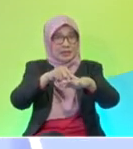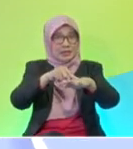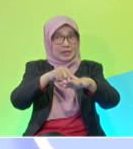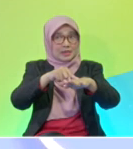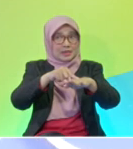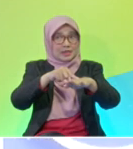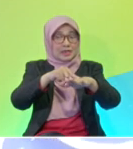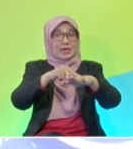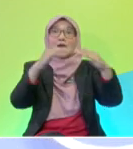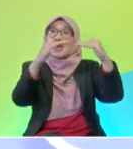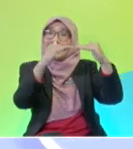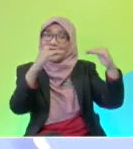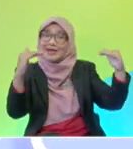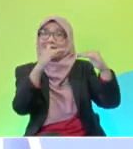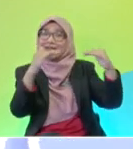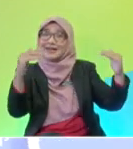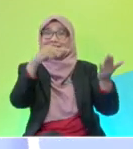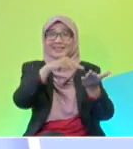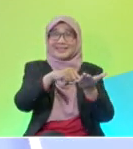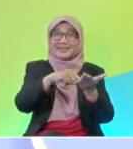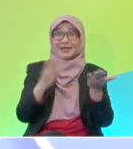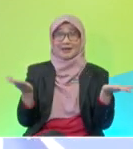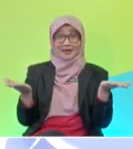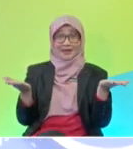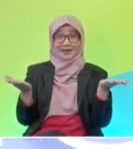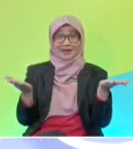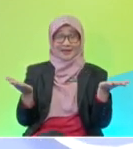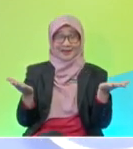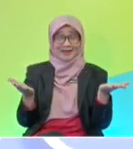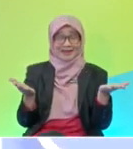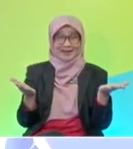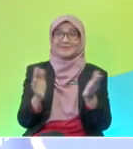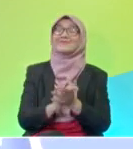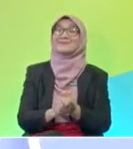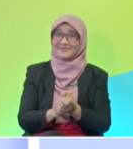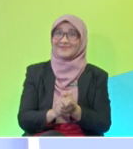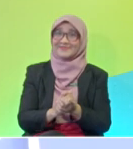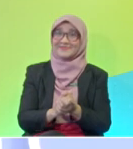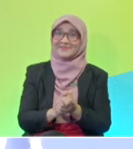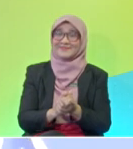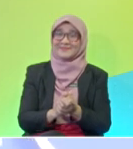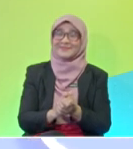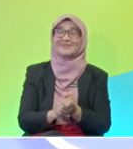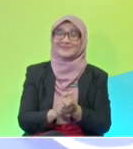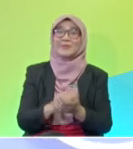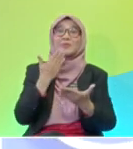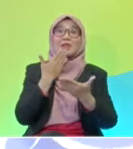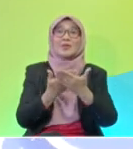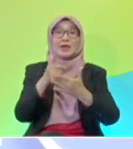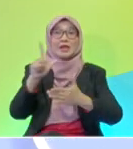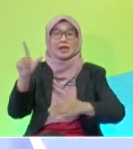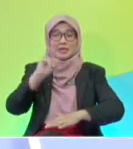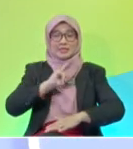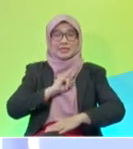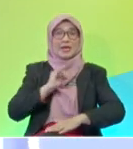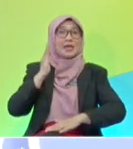di di ini Ah ya Baiklah saya akan meletakkan kasut kita